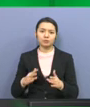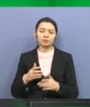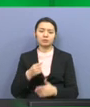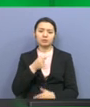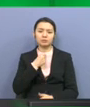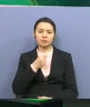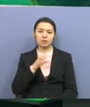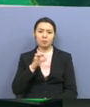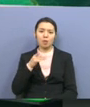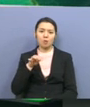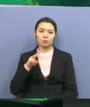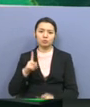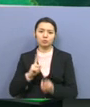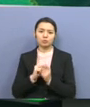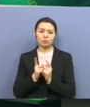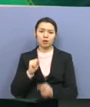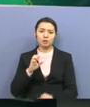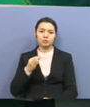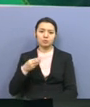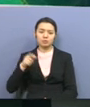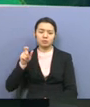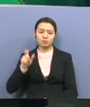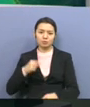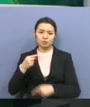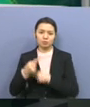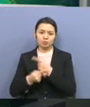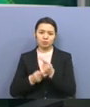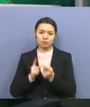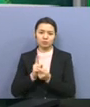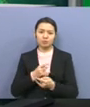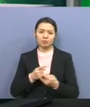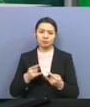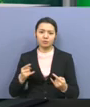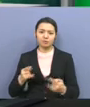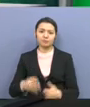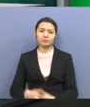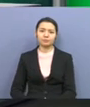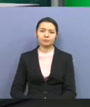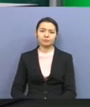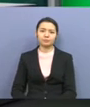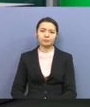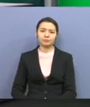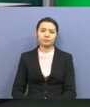болған мен болса Жақсыбай, сурдодармада Әсем Жомарт қызы. Арнадан алыстамаңыздар.